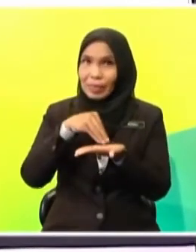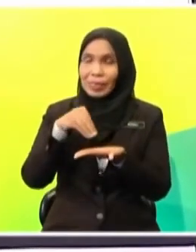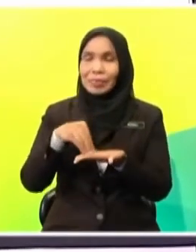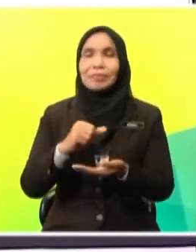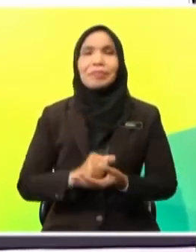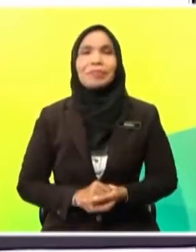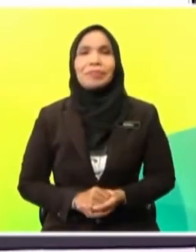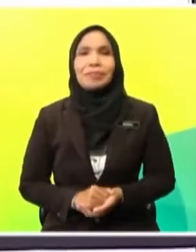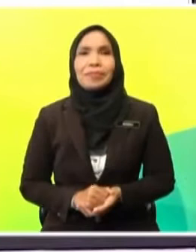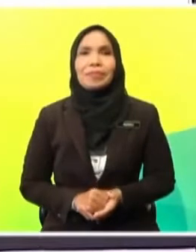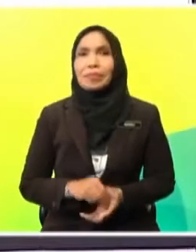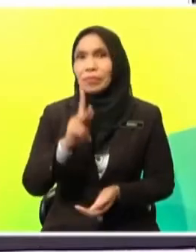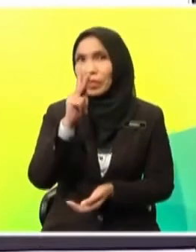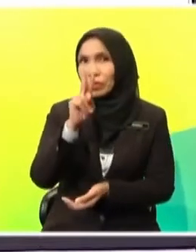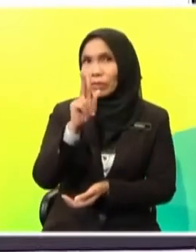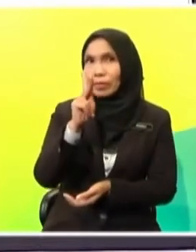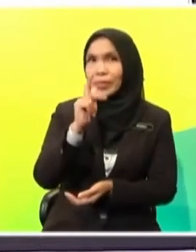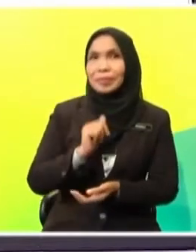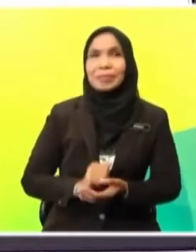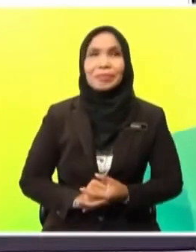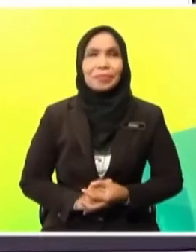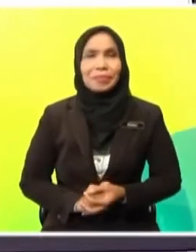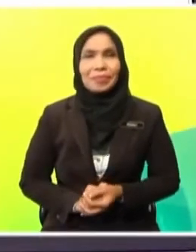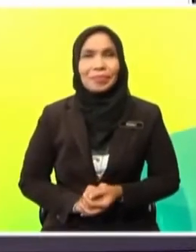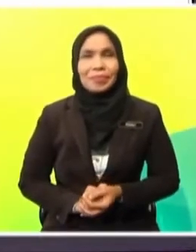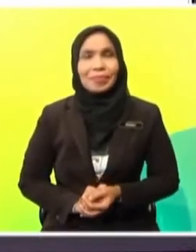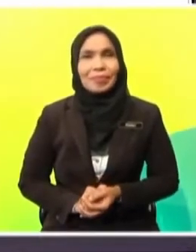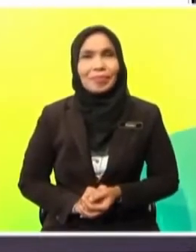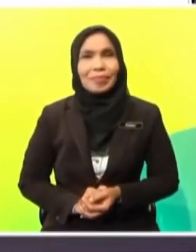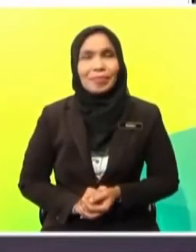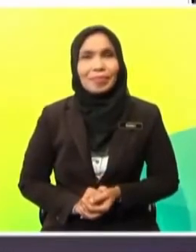Chibi key key vc